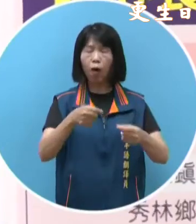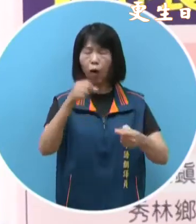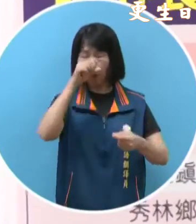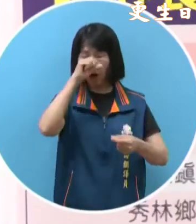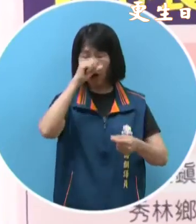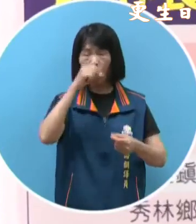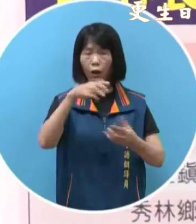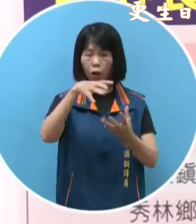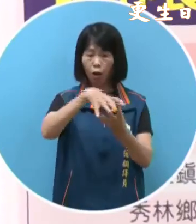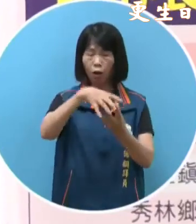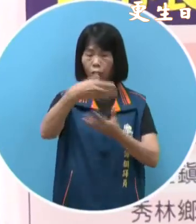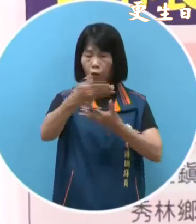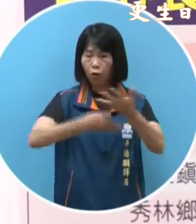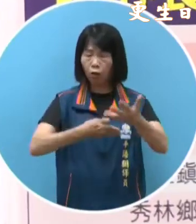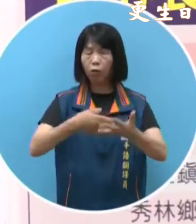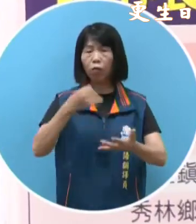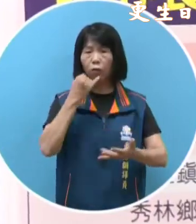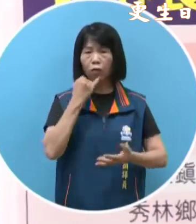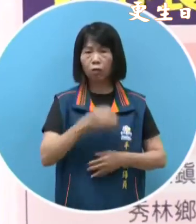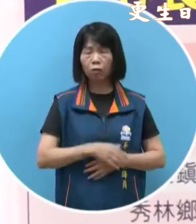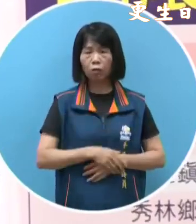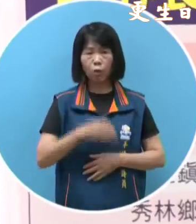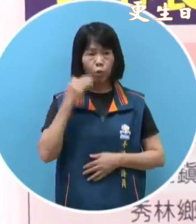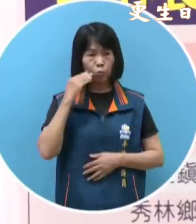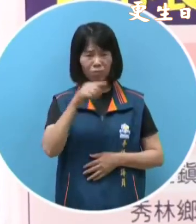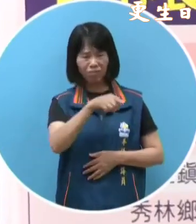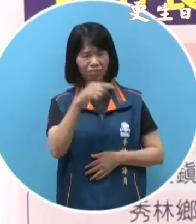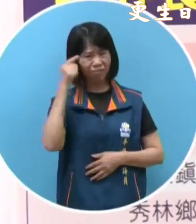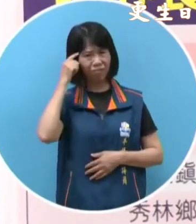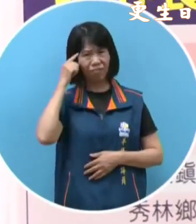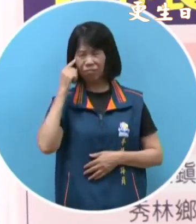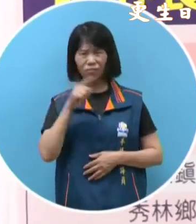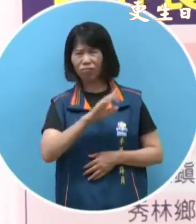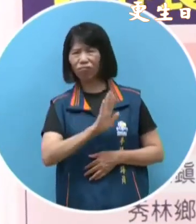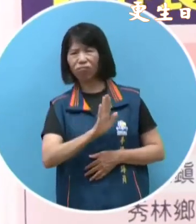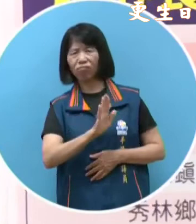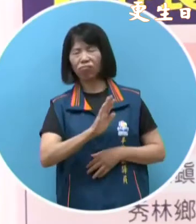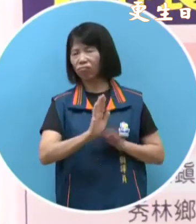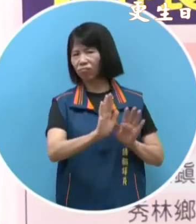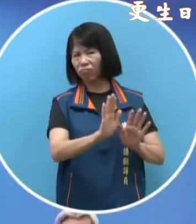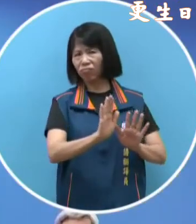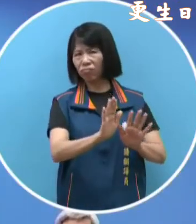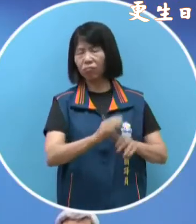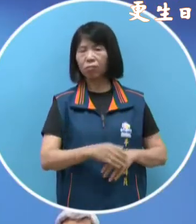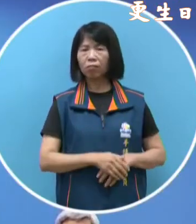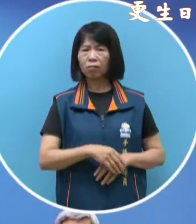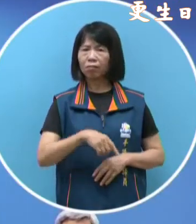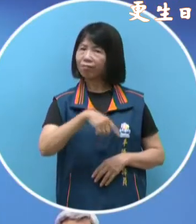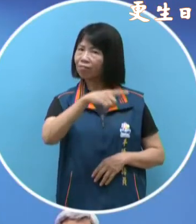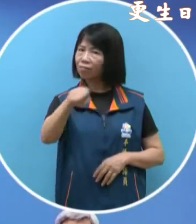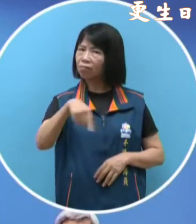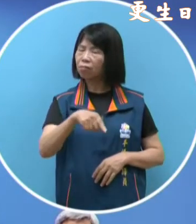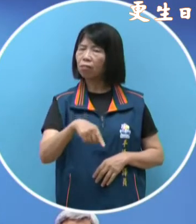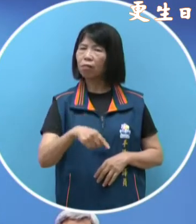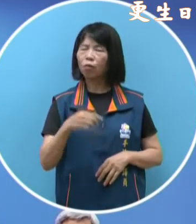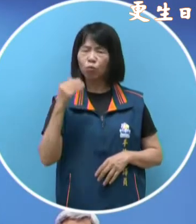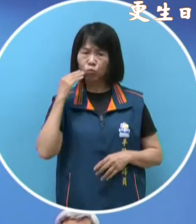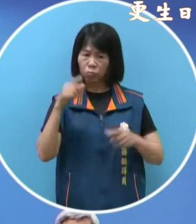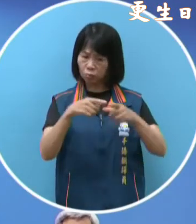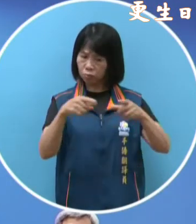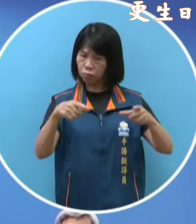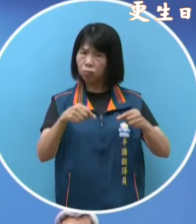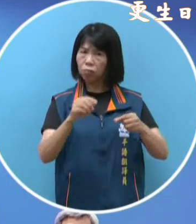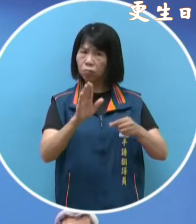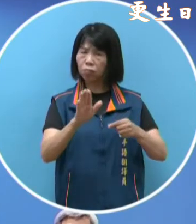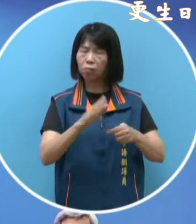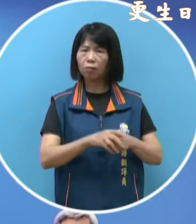个店家愿意收这个餐券。那如果店家他觉得他不需要收的时候，请各位乡亲有领有餐券的乡亲